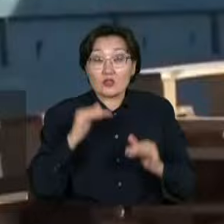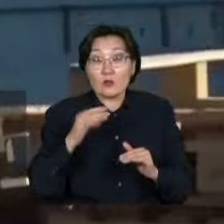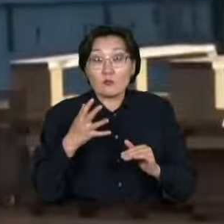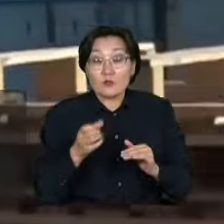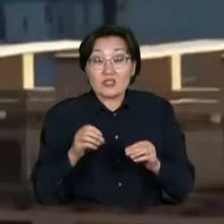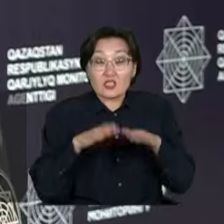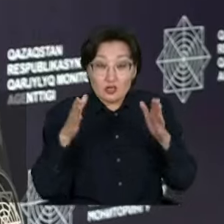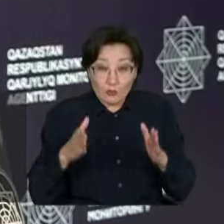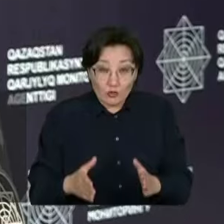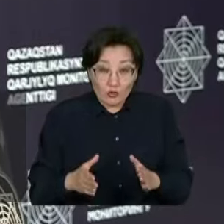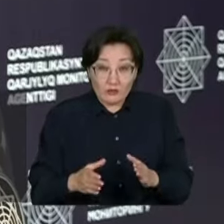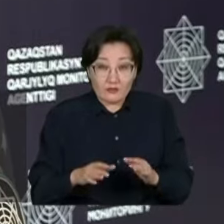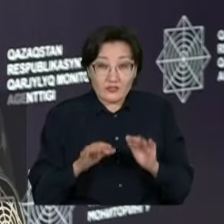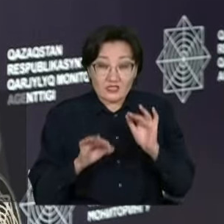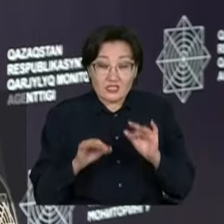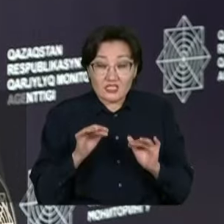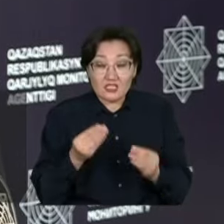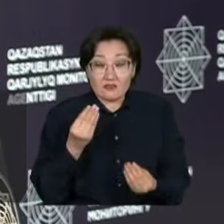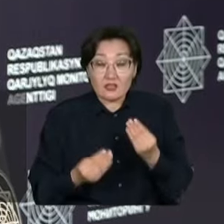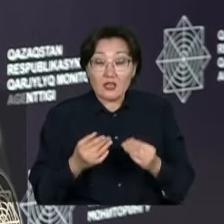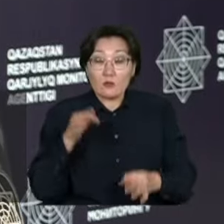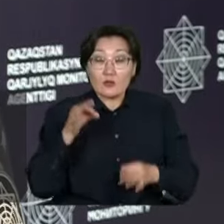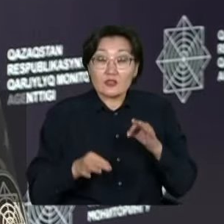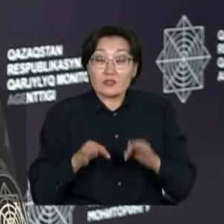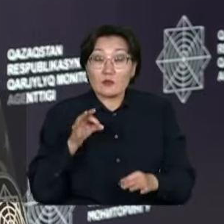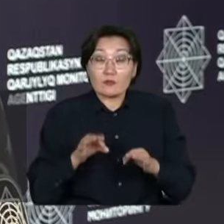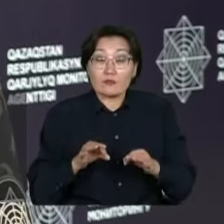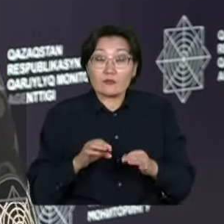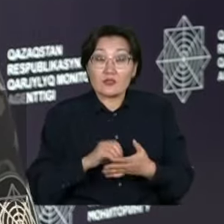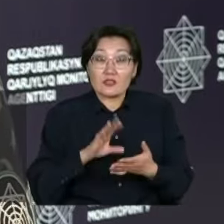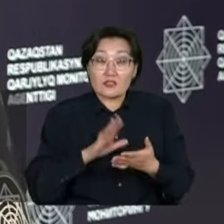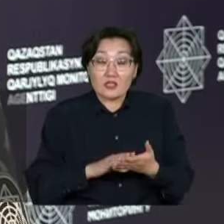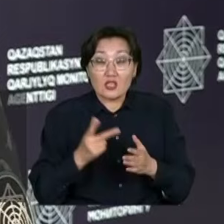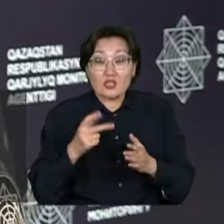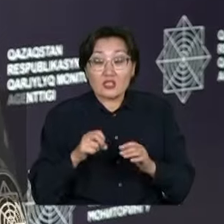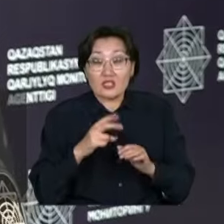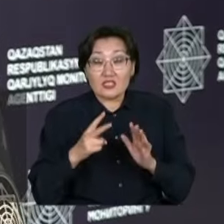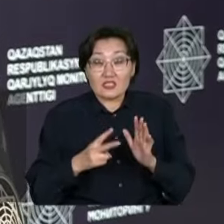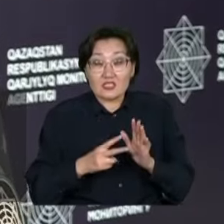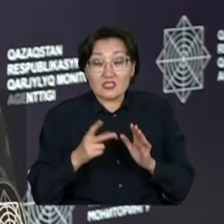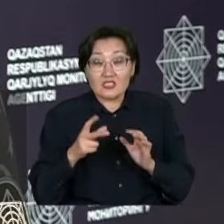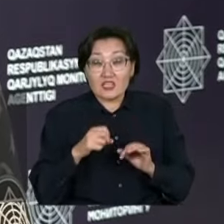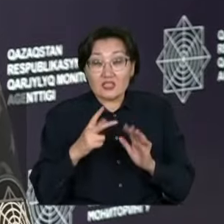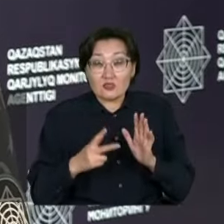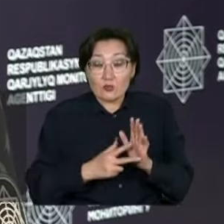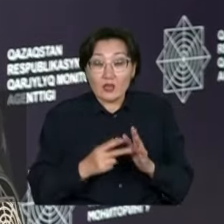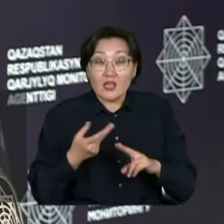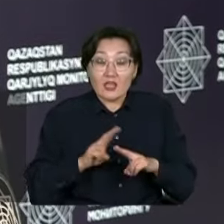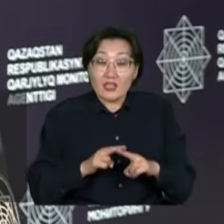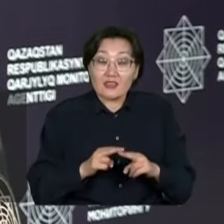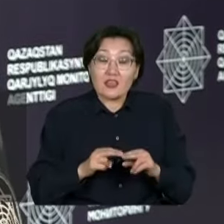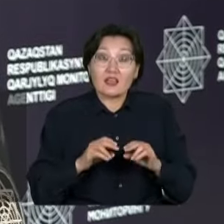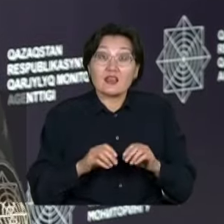500 терминалов. Данные уголовные дела зарегистрированы в РТР по статье 307. Это организация незаконного